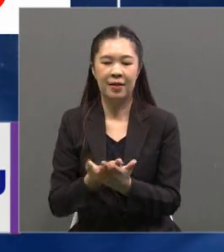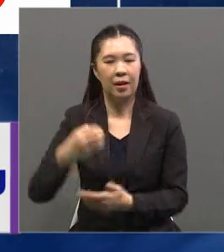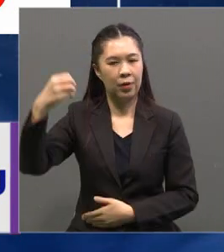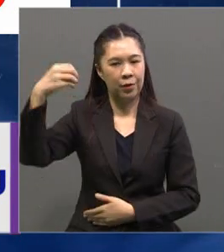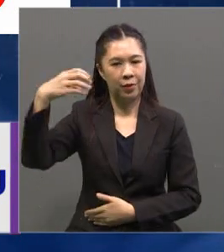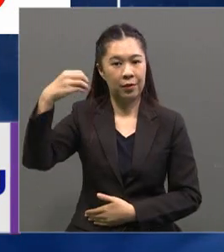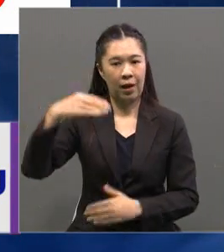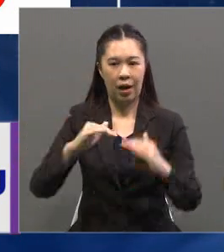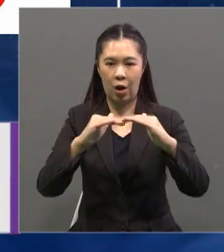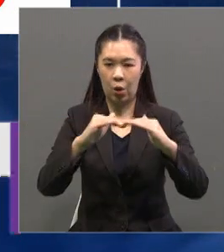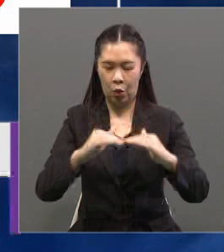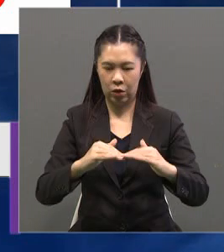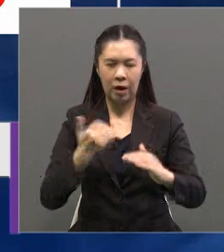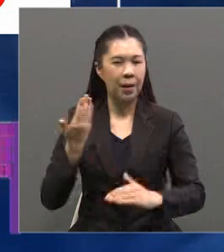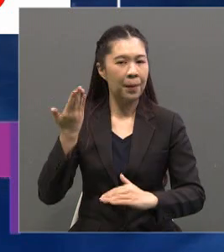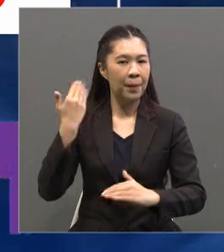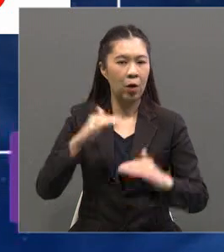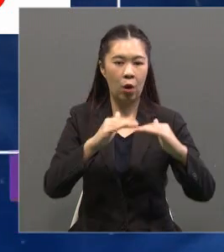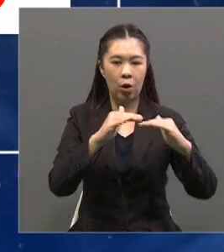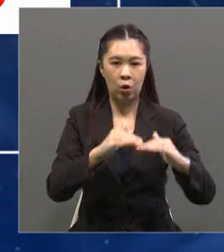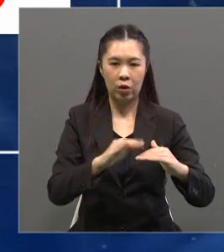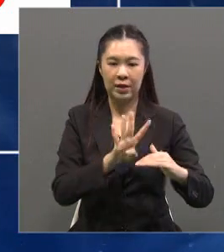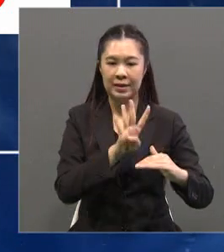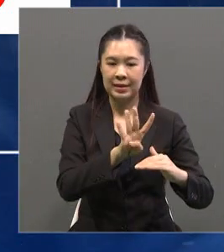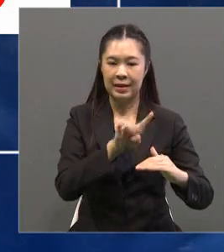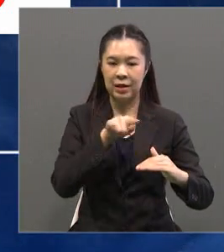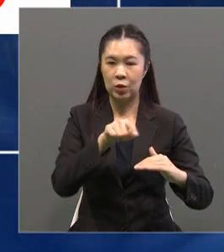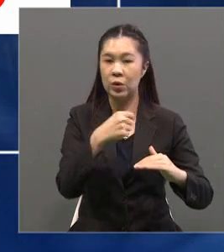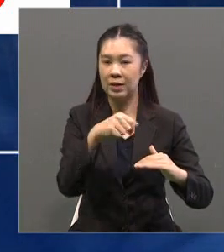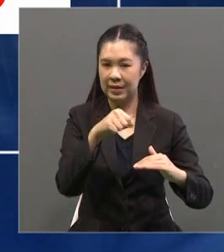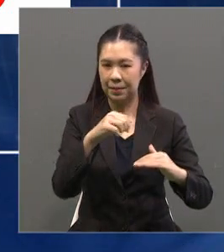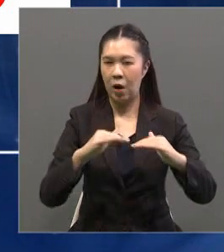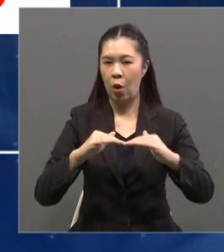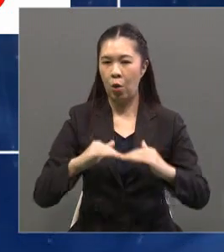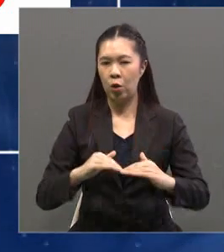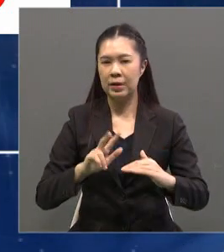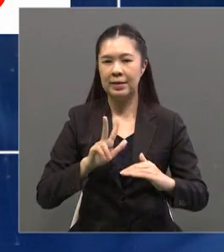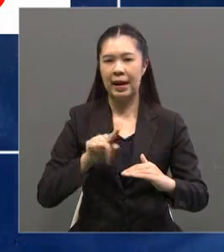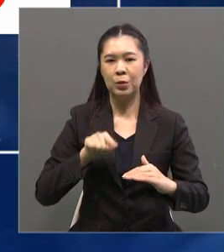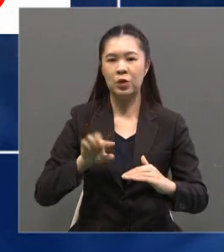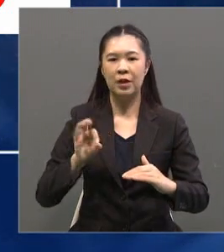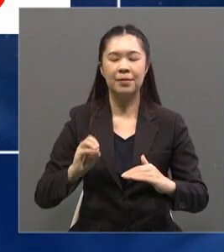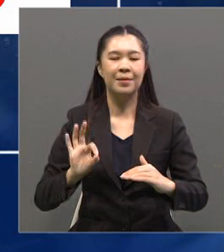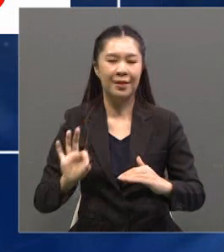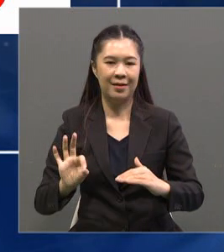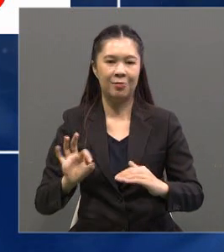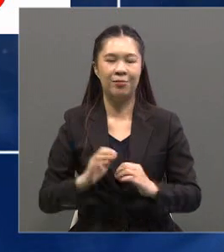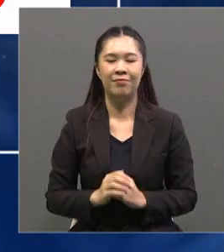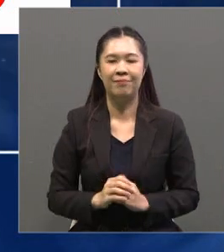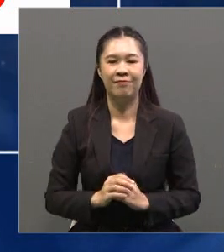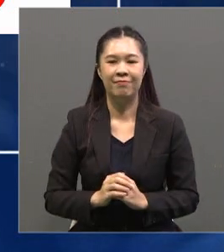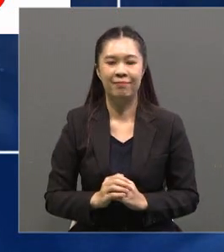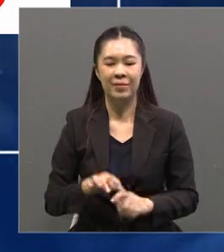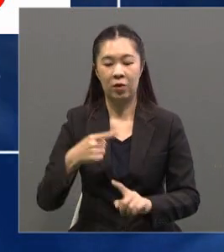าลงได้อีกจากเดิมที่ลดลงเหลือร้อยละ4.10 บาทไปเหลือ3.99 บาทต่อหน่วยค่ะก็จะมีผล